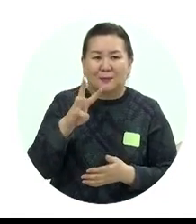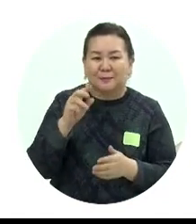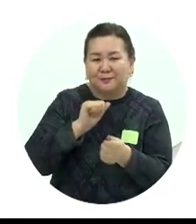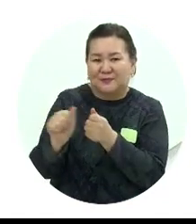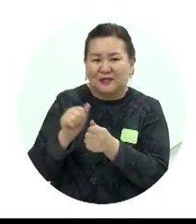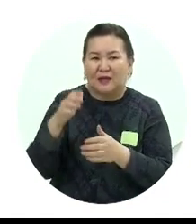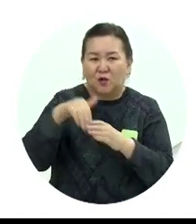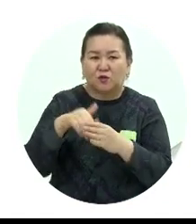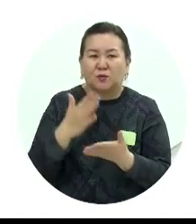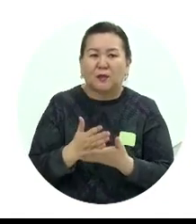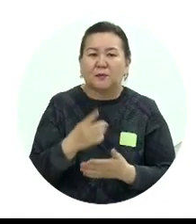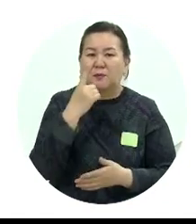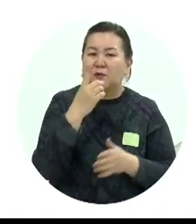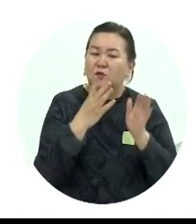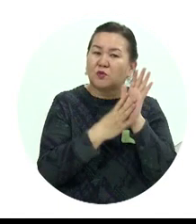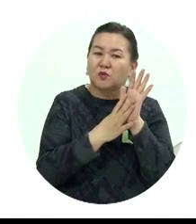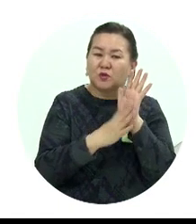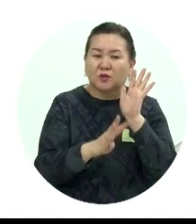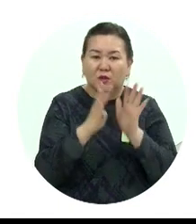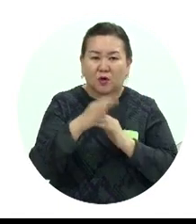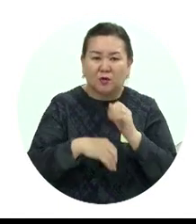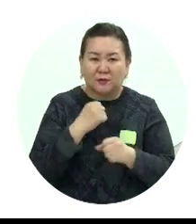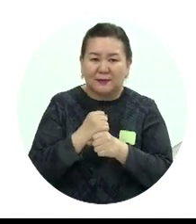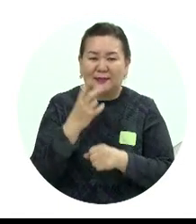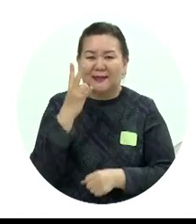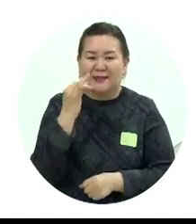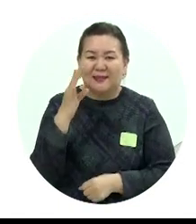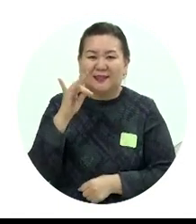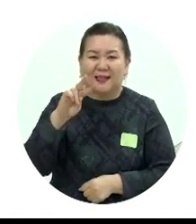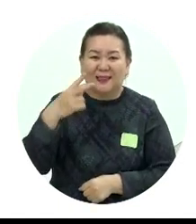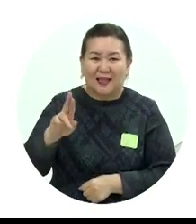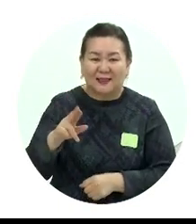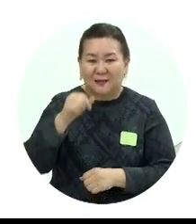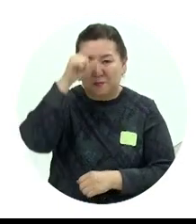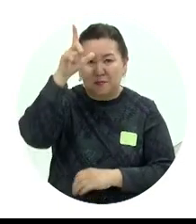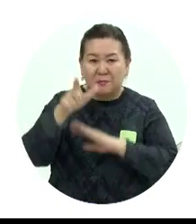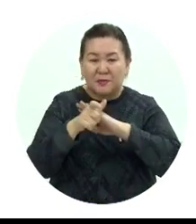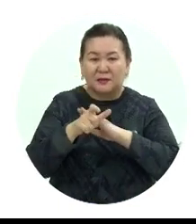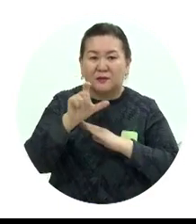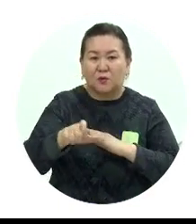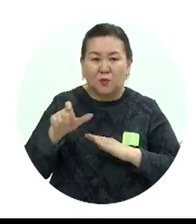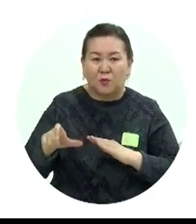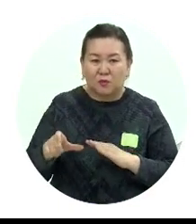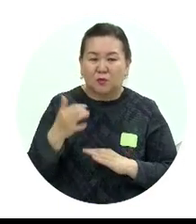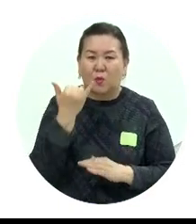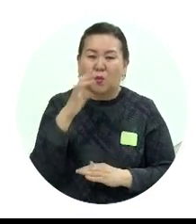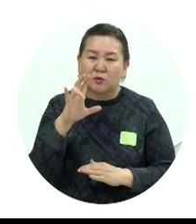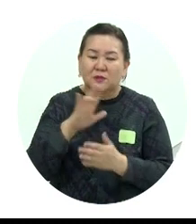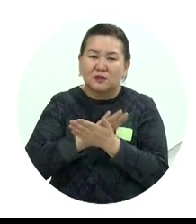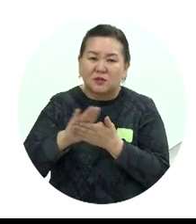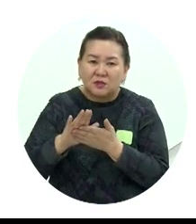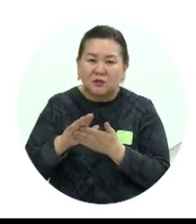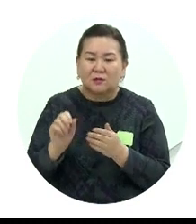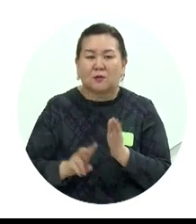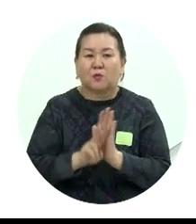байна. За энэг 1990 оны үеэс Нидерландын эрдэмтэд бол одоо виртуал ватер гэдэг энэ усны шинэ нэр